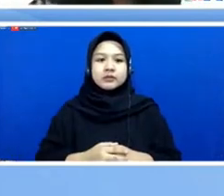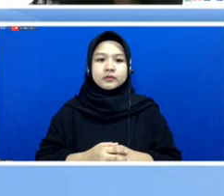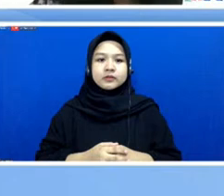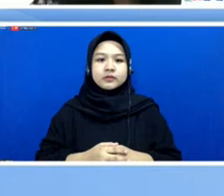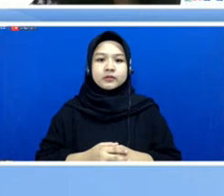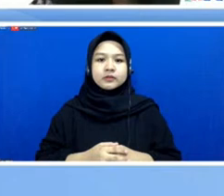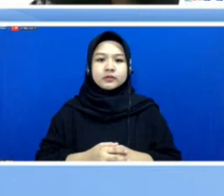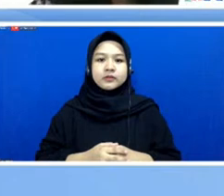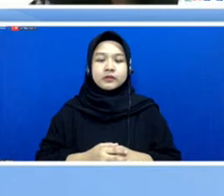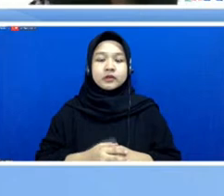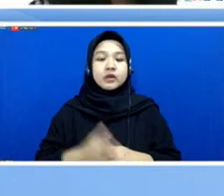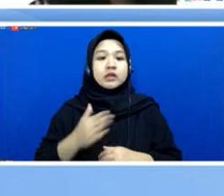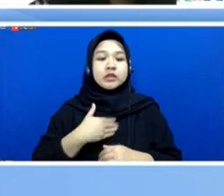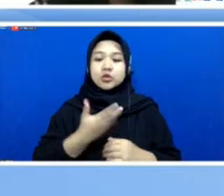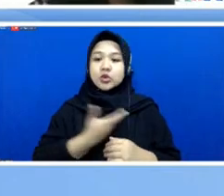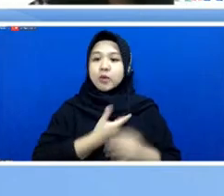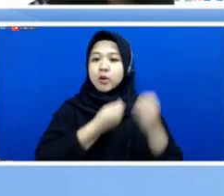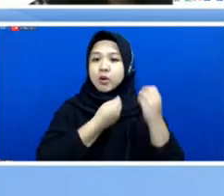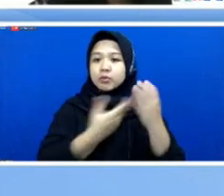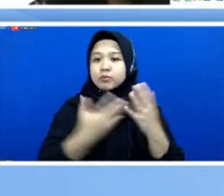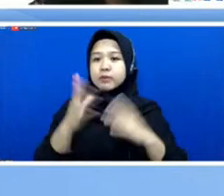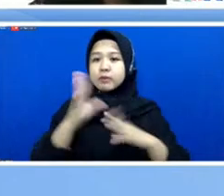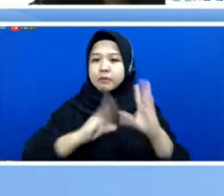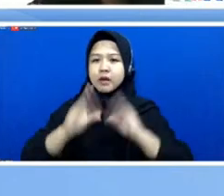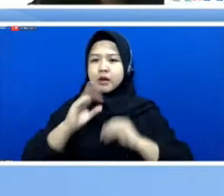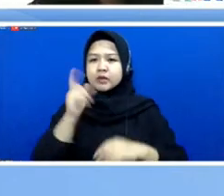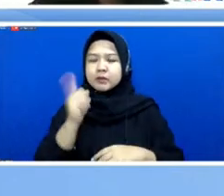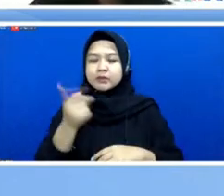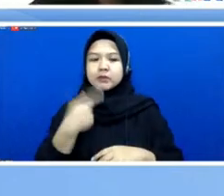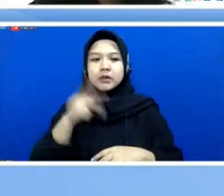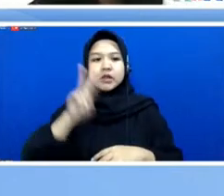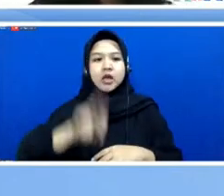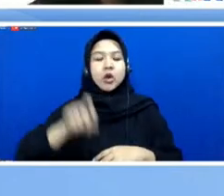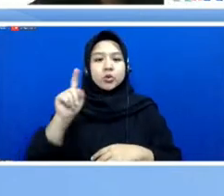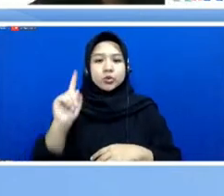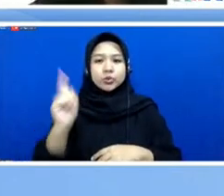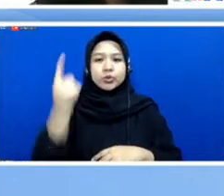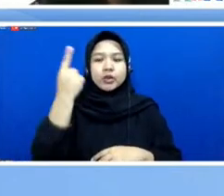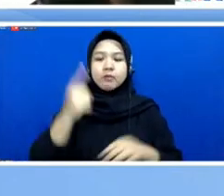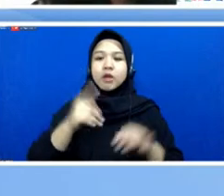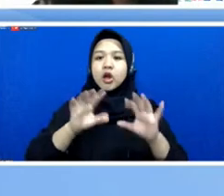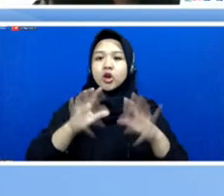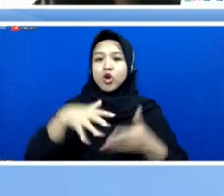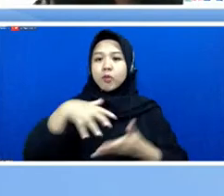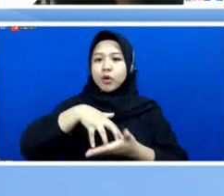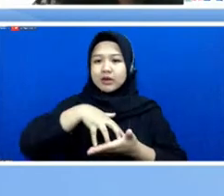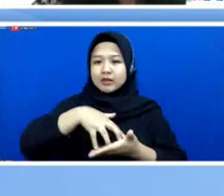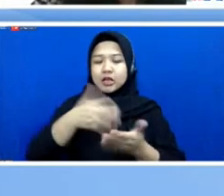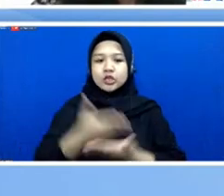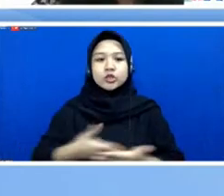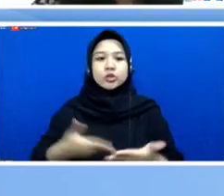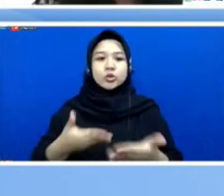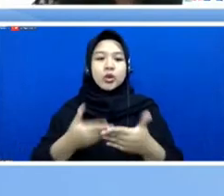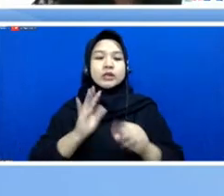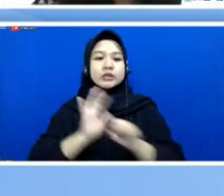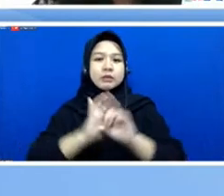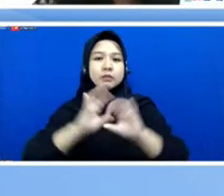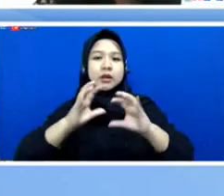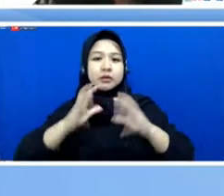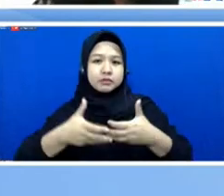Nah, kemudian saya juga akan sedikit membahas kenapa kita harus memprioritaskan kelompok rentan di masa pandemi ini.